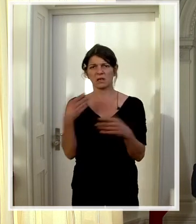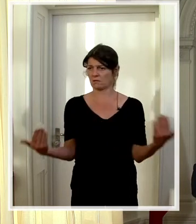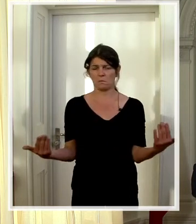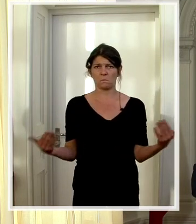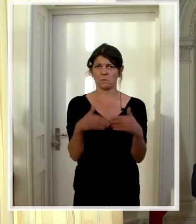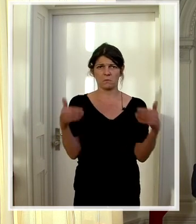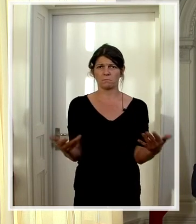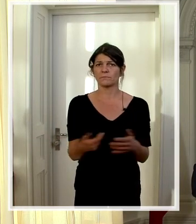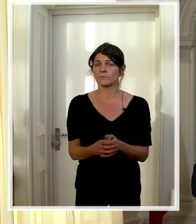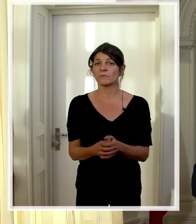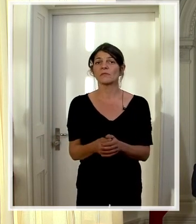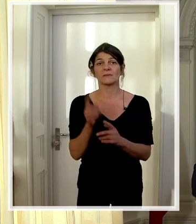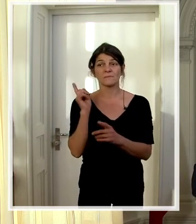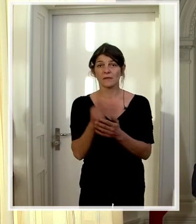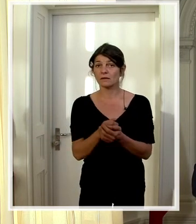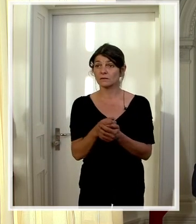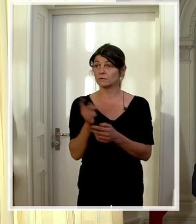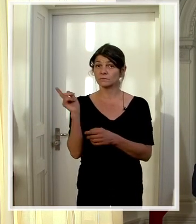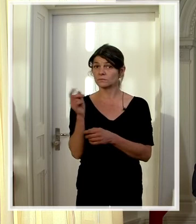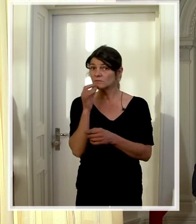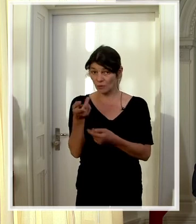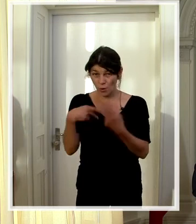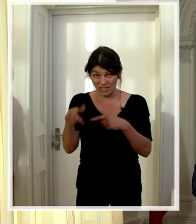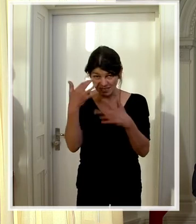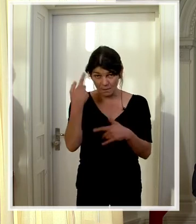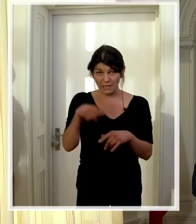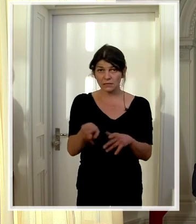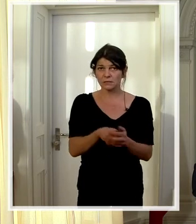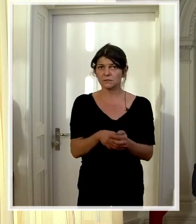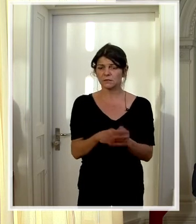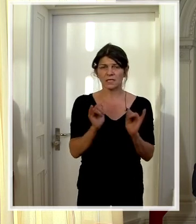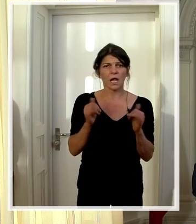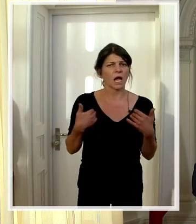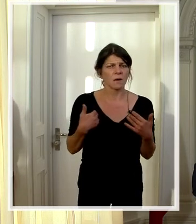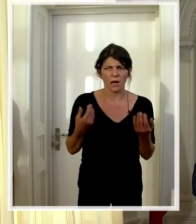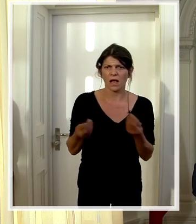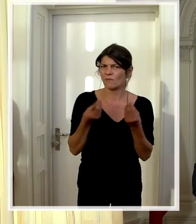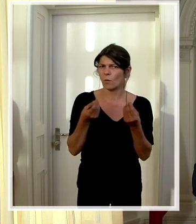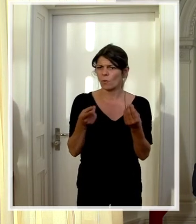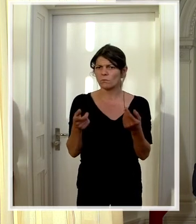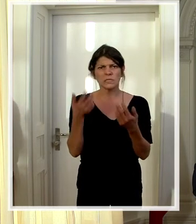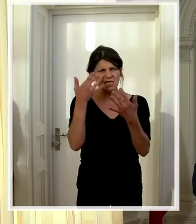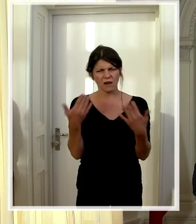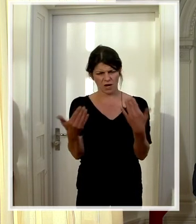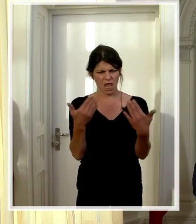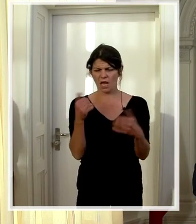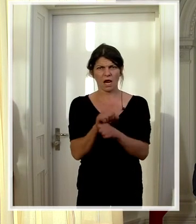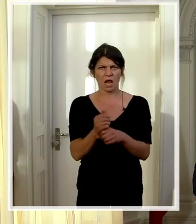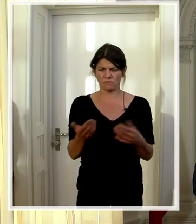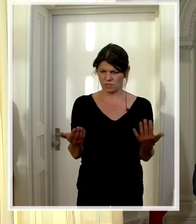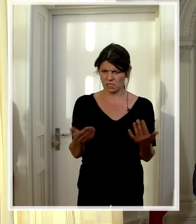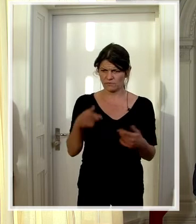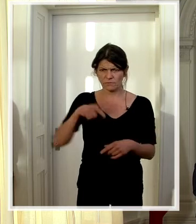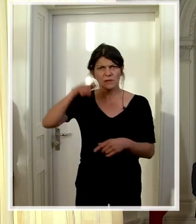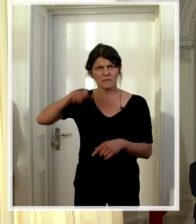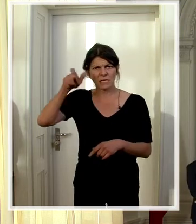Also ob die Zahler, man hätte zahlen können. Ja. Und warum man sie miteinander vergleicht? Weil das eine sind